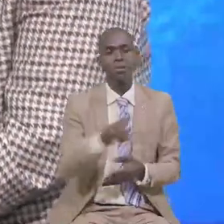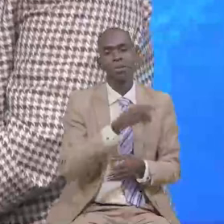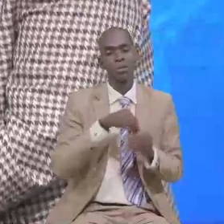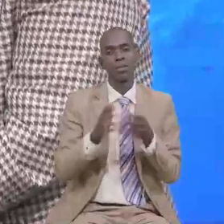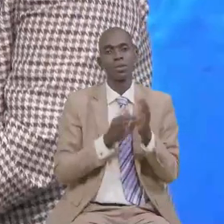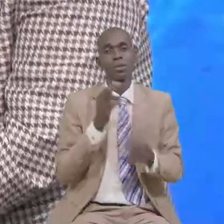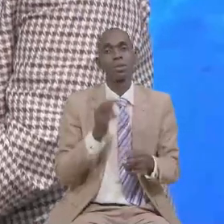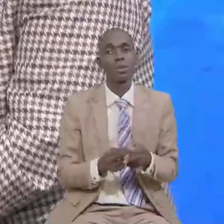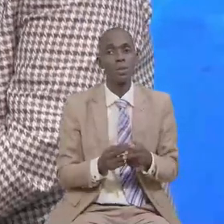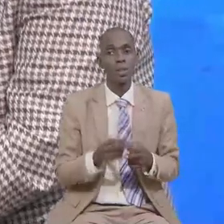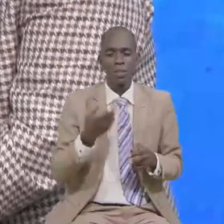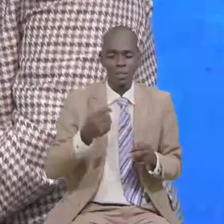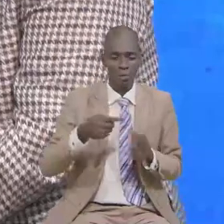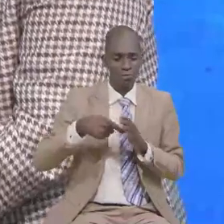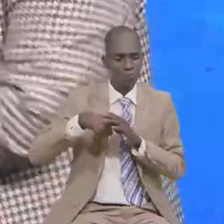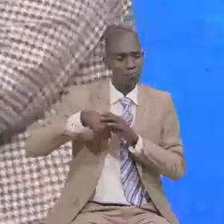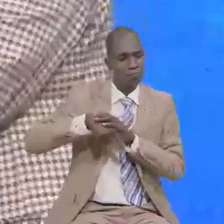péchés sont pardonnés.